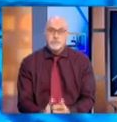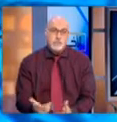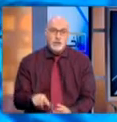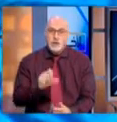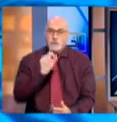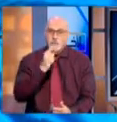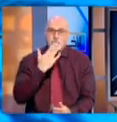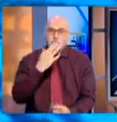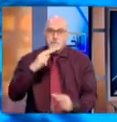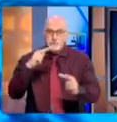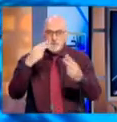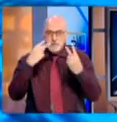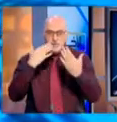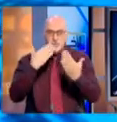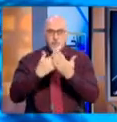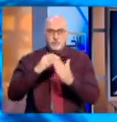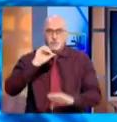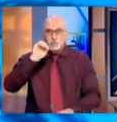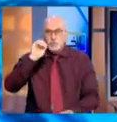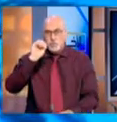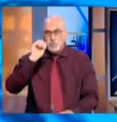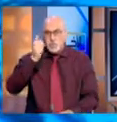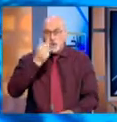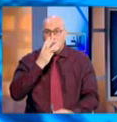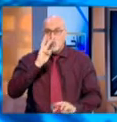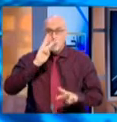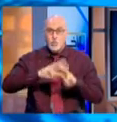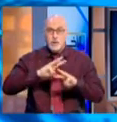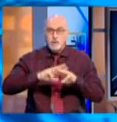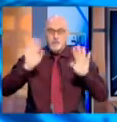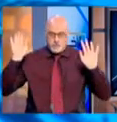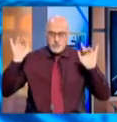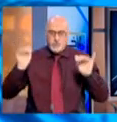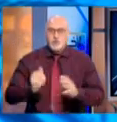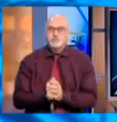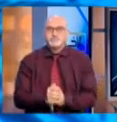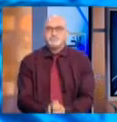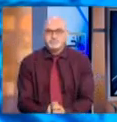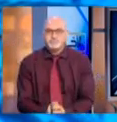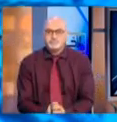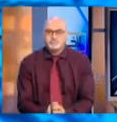بهذه الأجواء الراقية والممتعة التي يصنعها الفن الأصيل، نختم هذا الموعد الإخباري. إلى اللقاء.